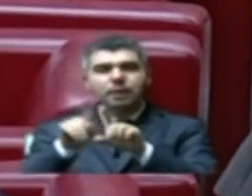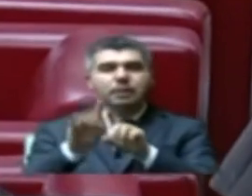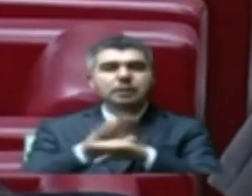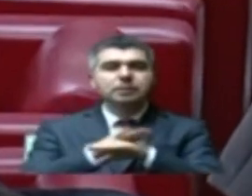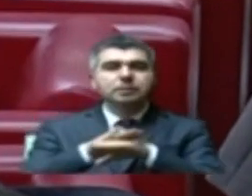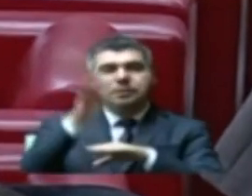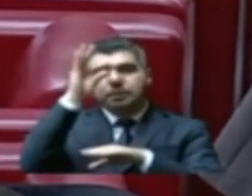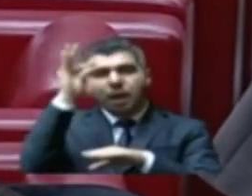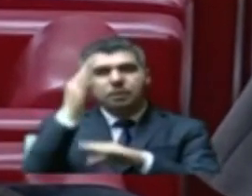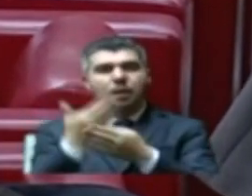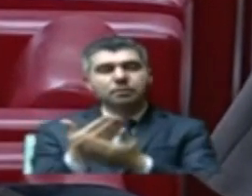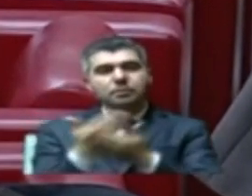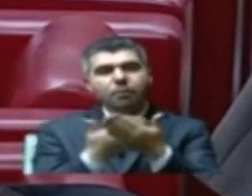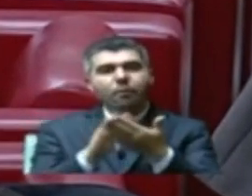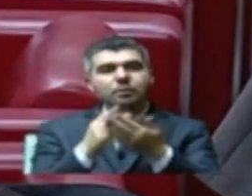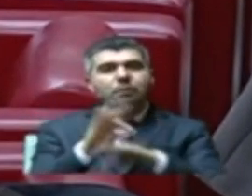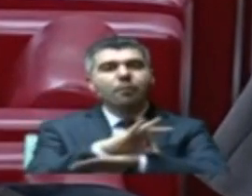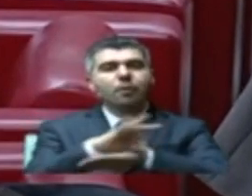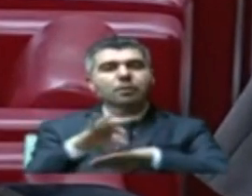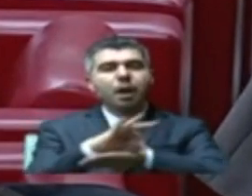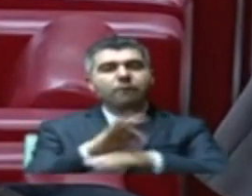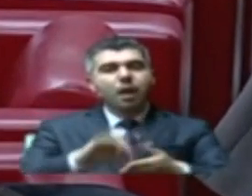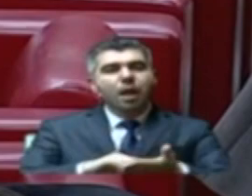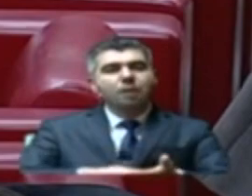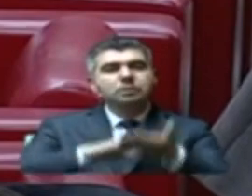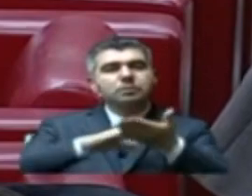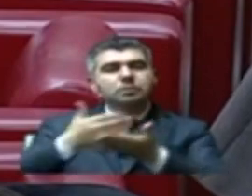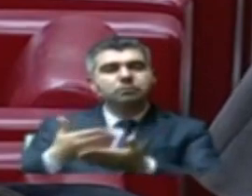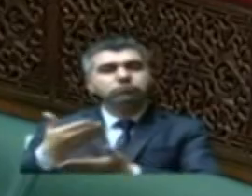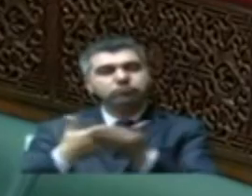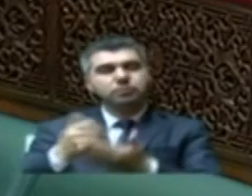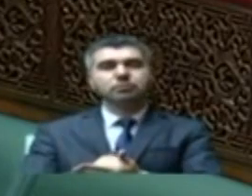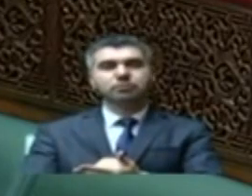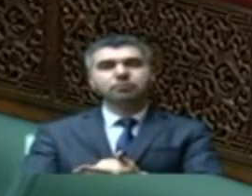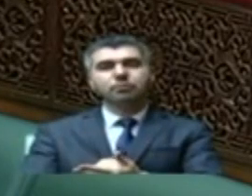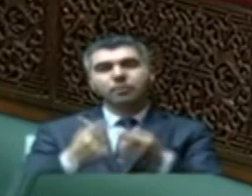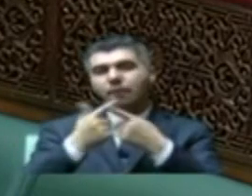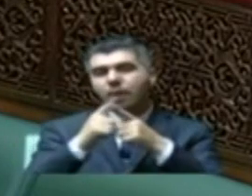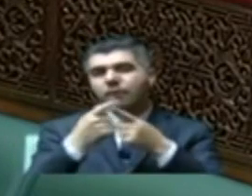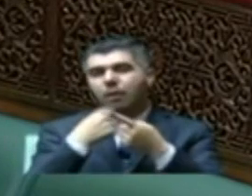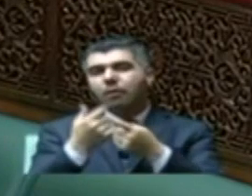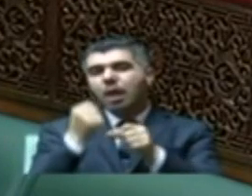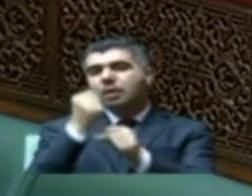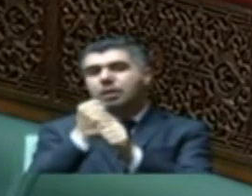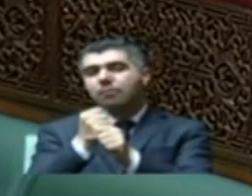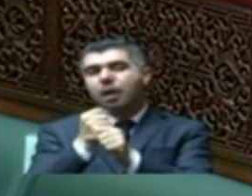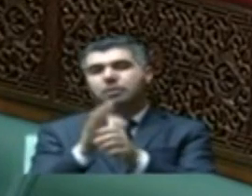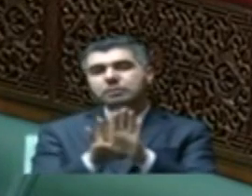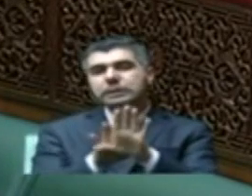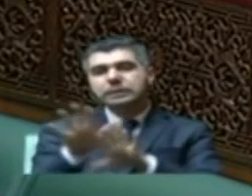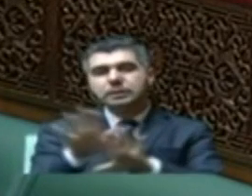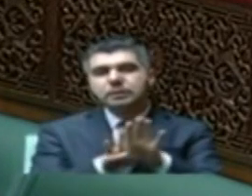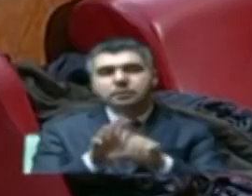العمومية المتعلقة بالوظيفة العمومية، وموكول له واحد العدد ديال الاختصاص خاصة